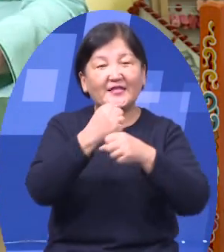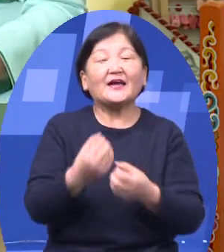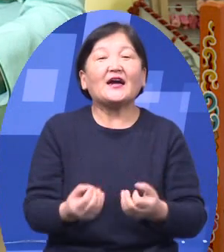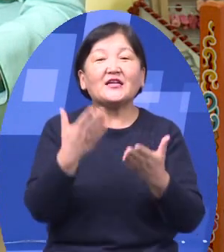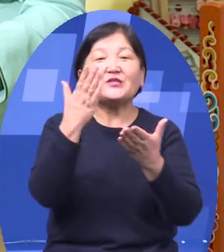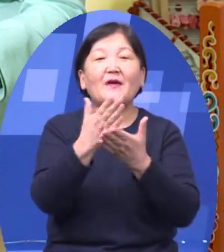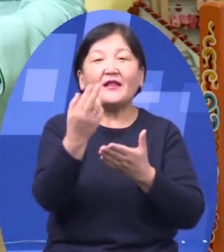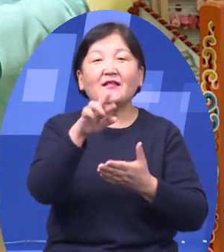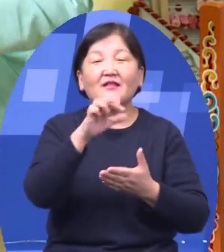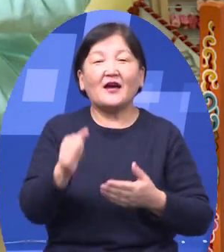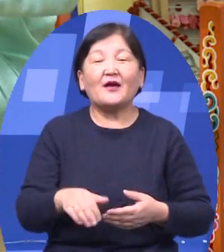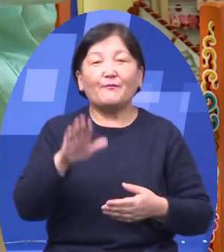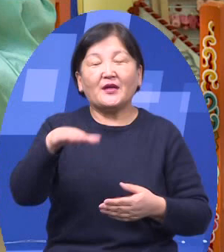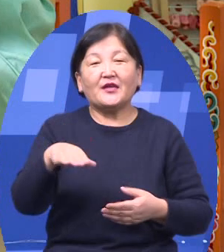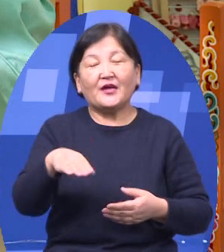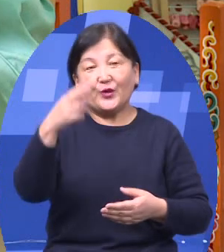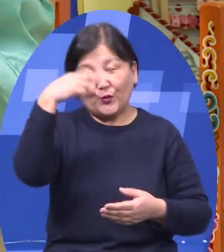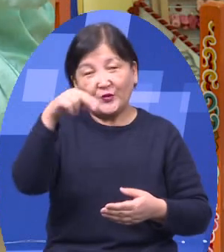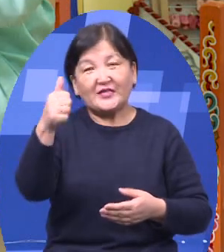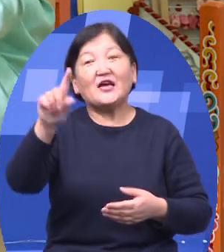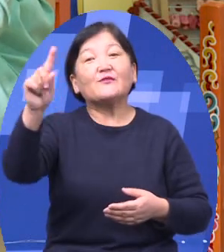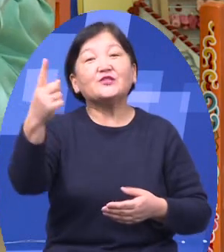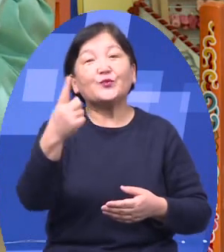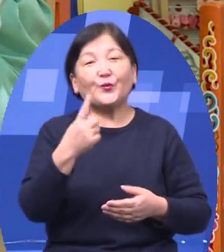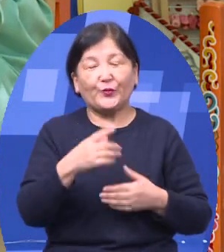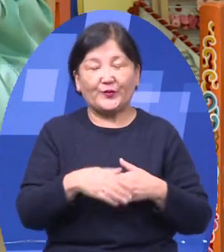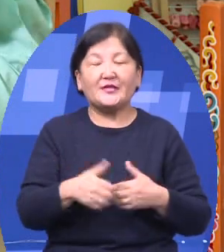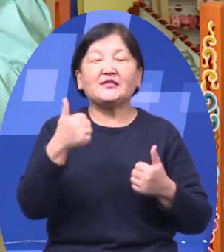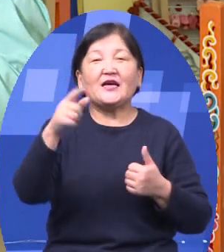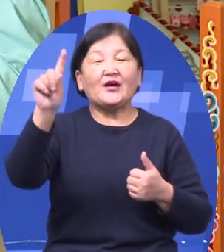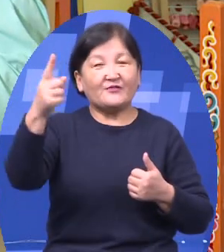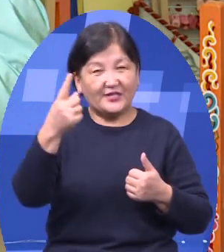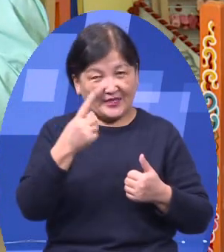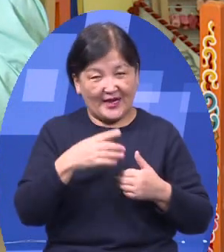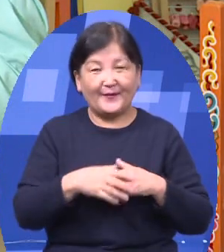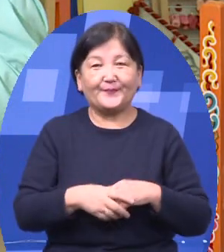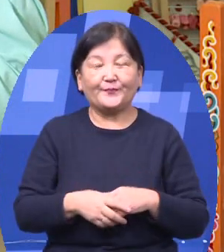байна да. Миний хүү сайн явж ирв үү? Сайн явж